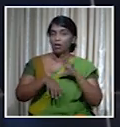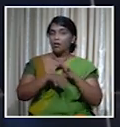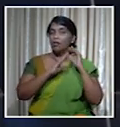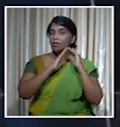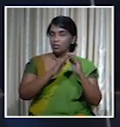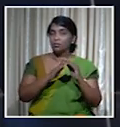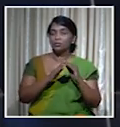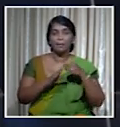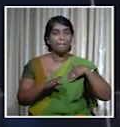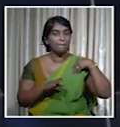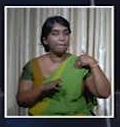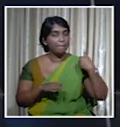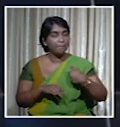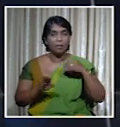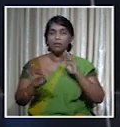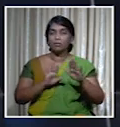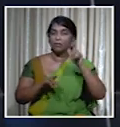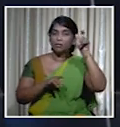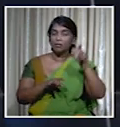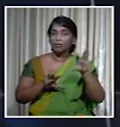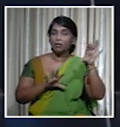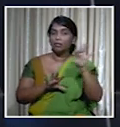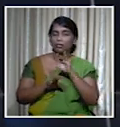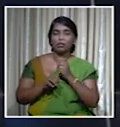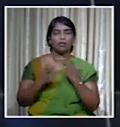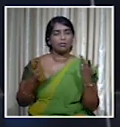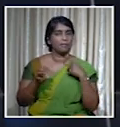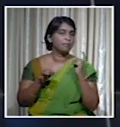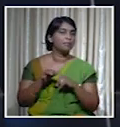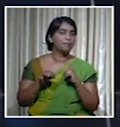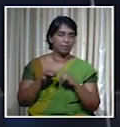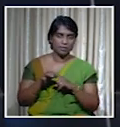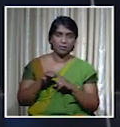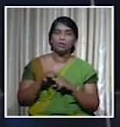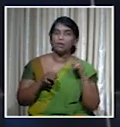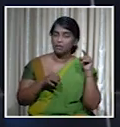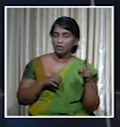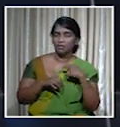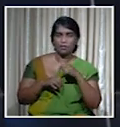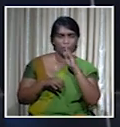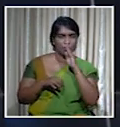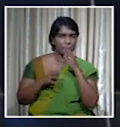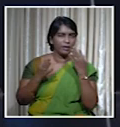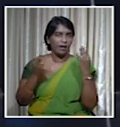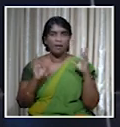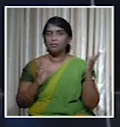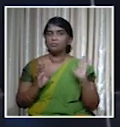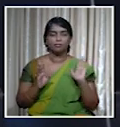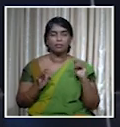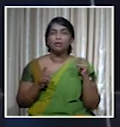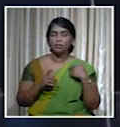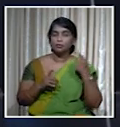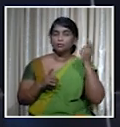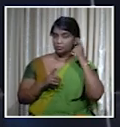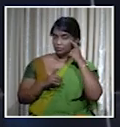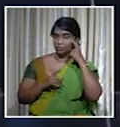රෝහලේ ප්‍රධාන පරිපාලන නිලධාරියා පත් නොකිරීමේ ප්‍රශ්නේ. ඒතර මේක නිකන් ආපු එකක් නෙමෙයි. අපිට